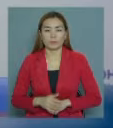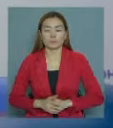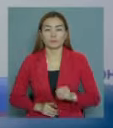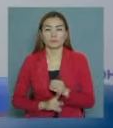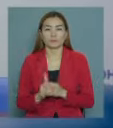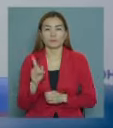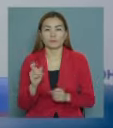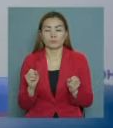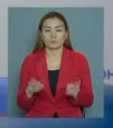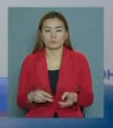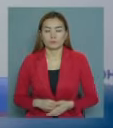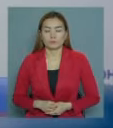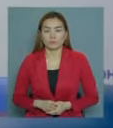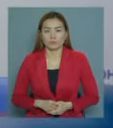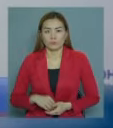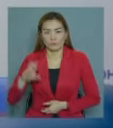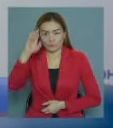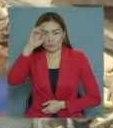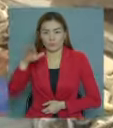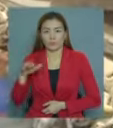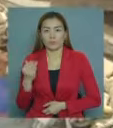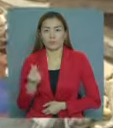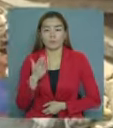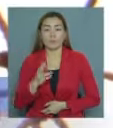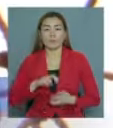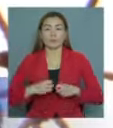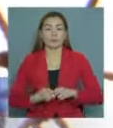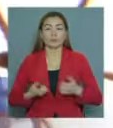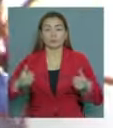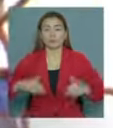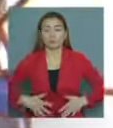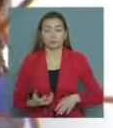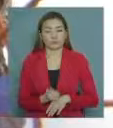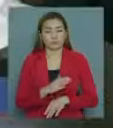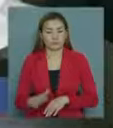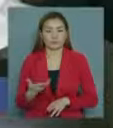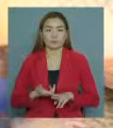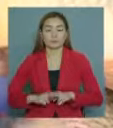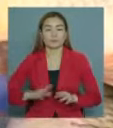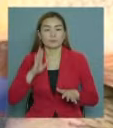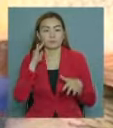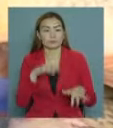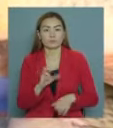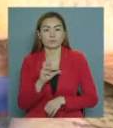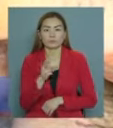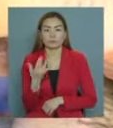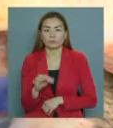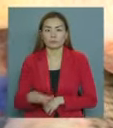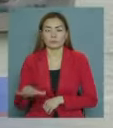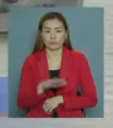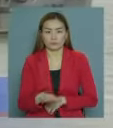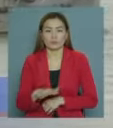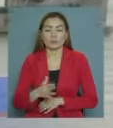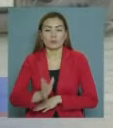бастау үшін үкіметтен қаржы сұрап отыр. Бұл күрделі мәселе оң шешілмеген жағдайда аталған өзендер мен Каспий теңізінің арасы